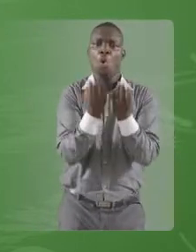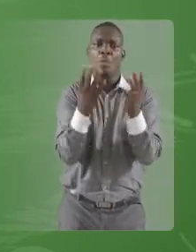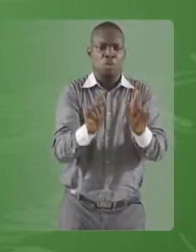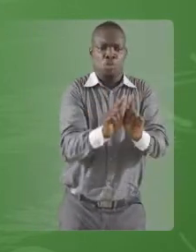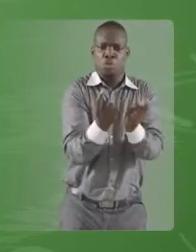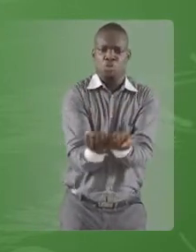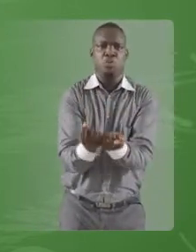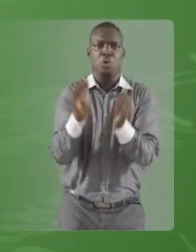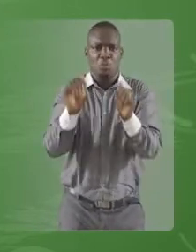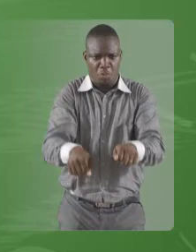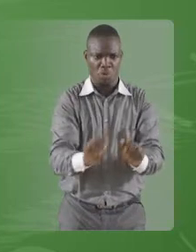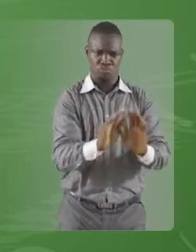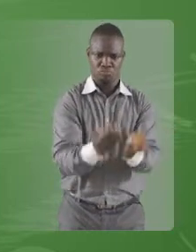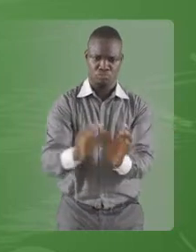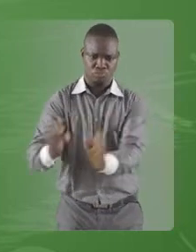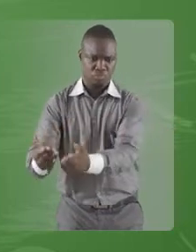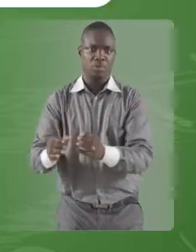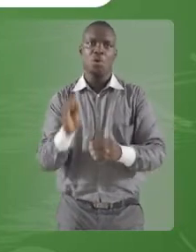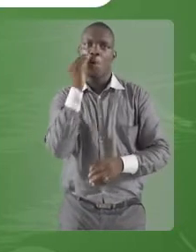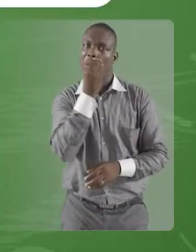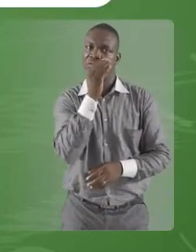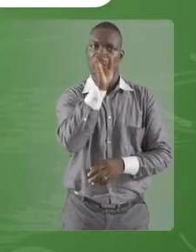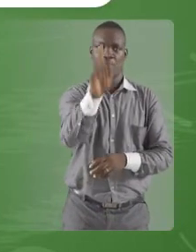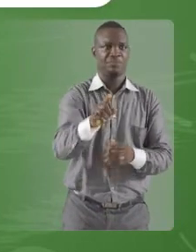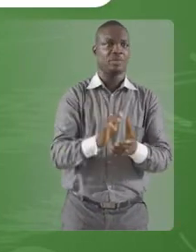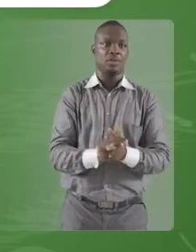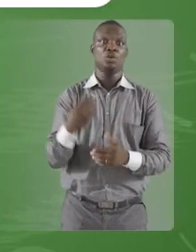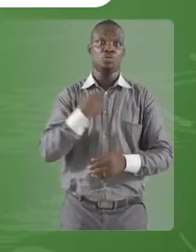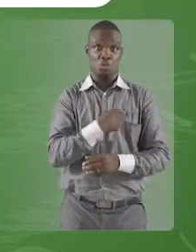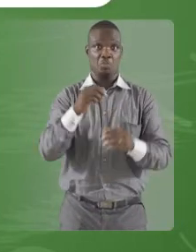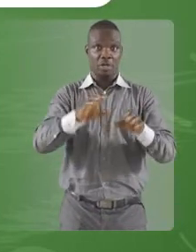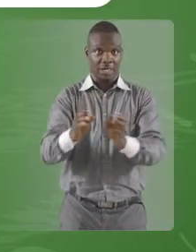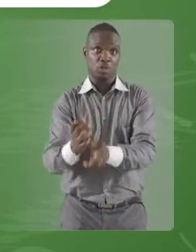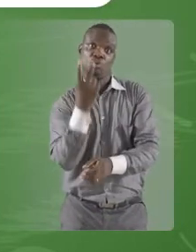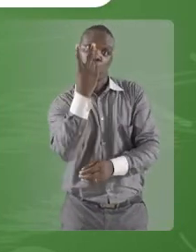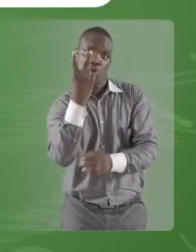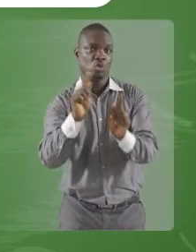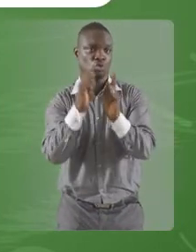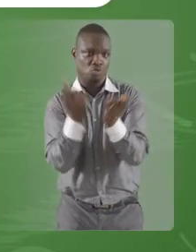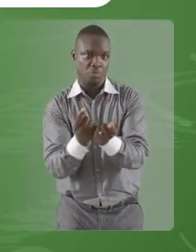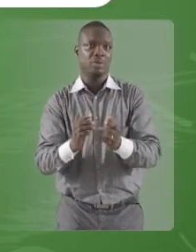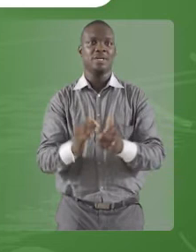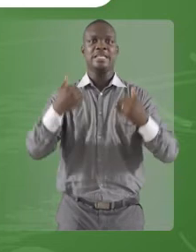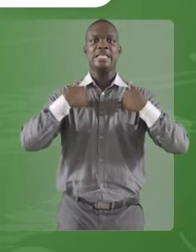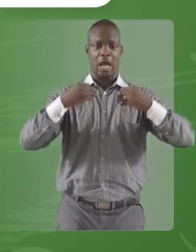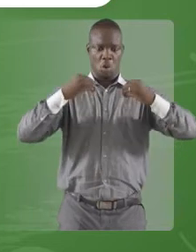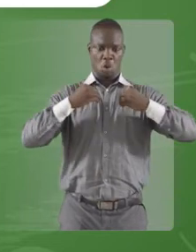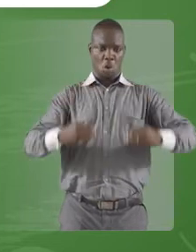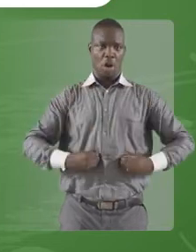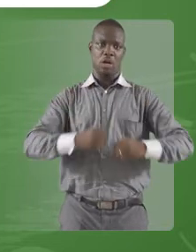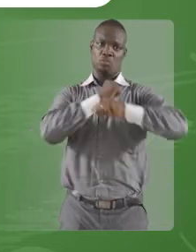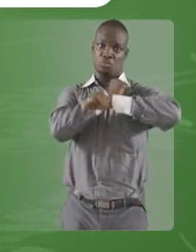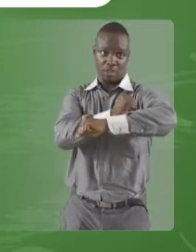fleur? Alors, on peut les classer en 2 grands groupes. Alors, les organes protecteurs, qui sont les pétales et les